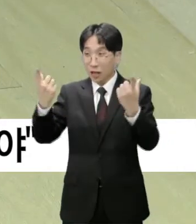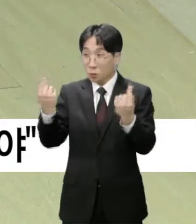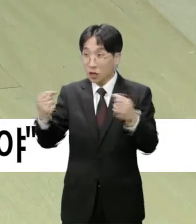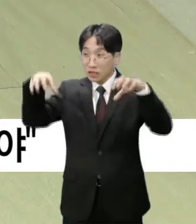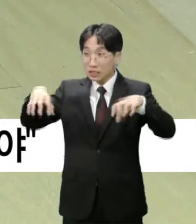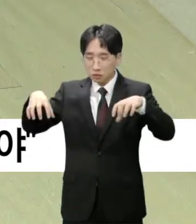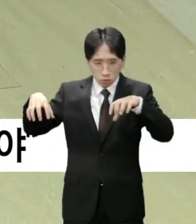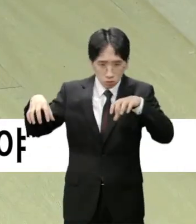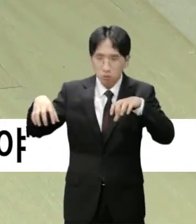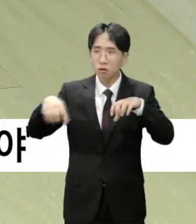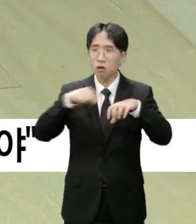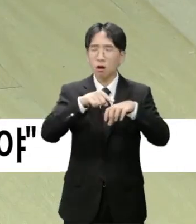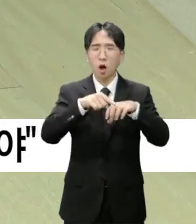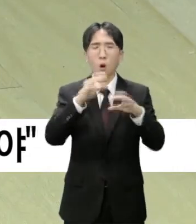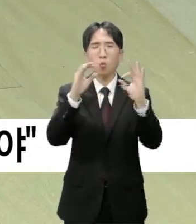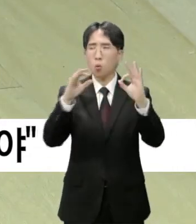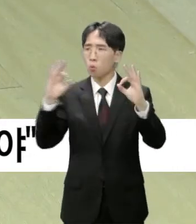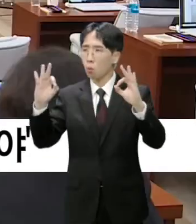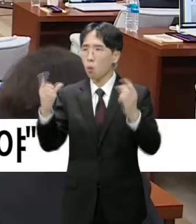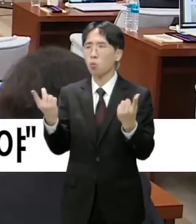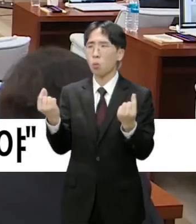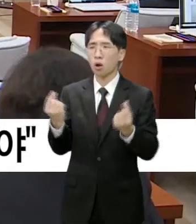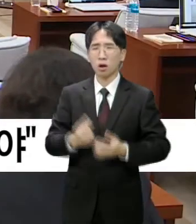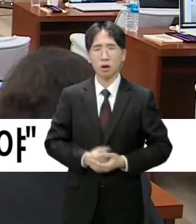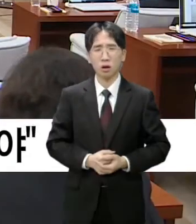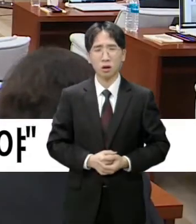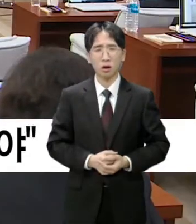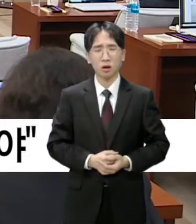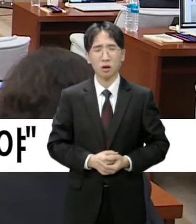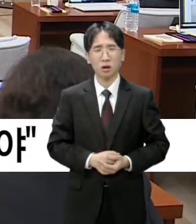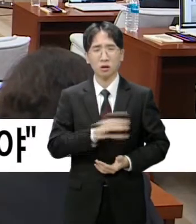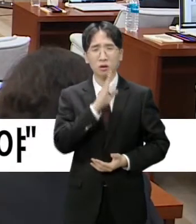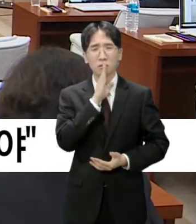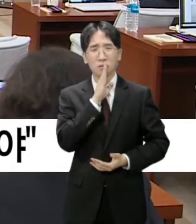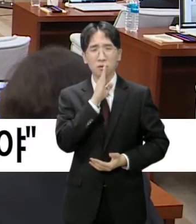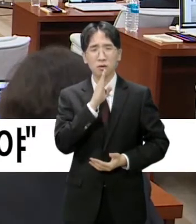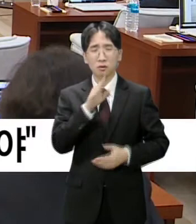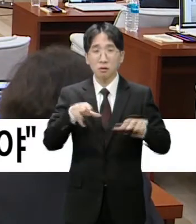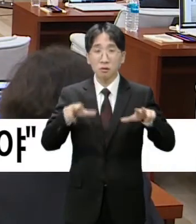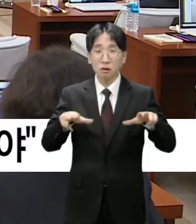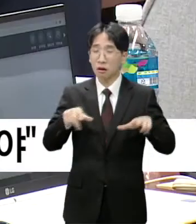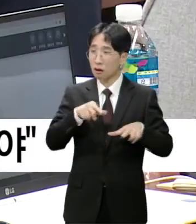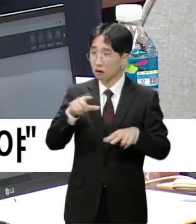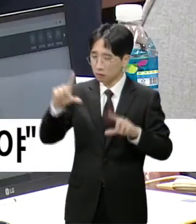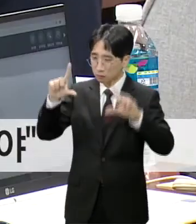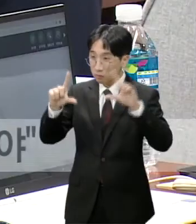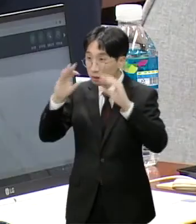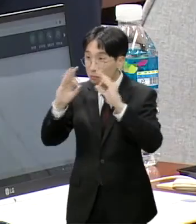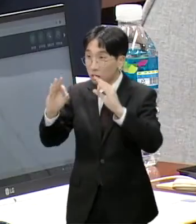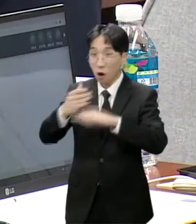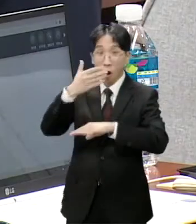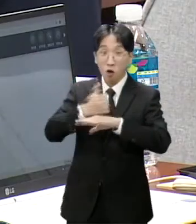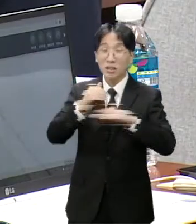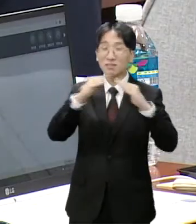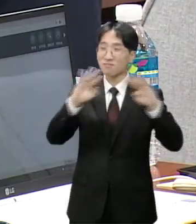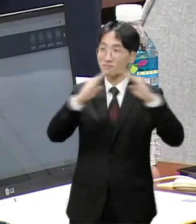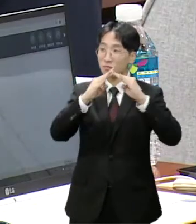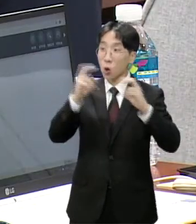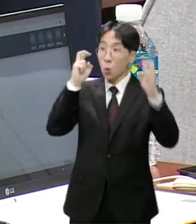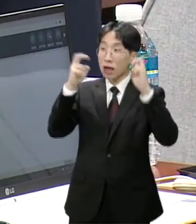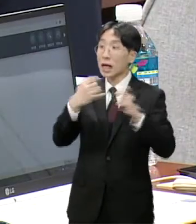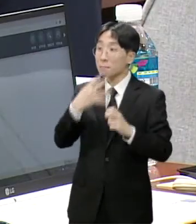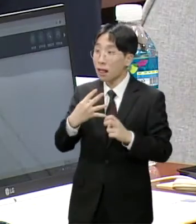임대료를 내야 합니다. 8년 뒤면 일반 분양도 가능해지는데 결국은 사업자에게만 이득이라는